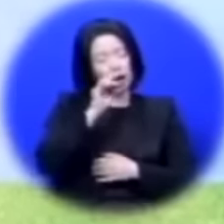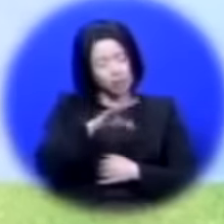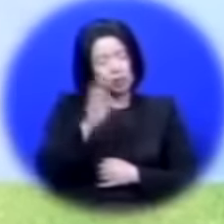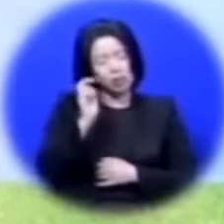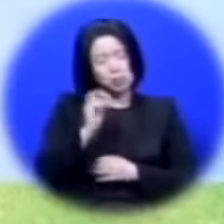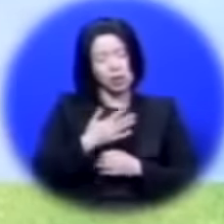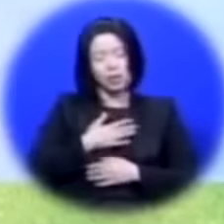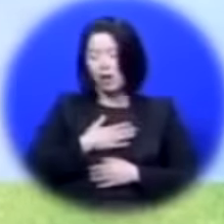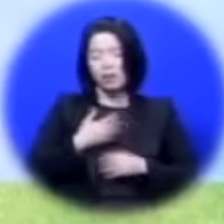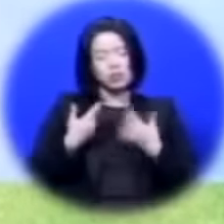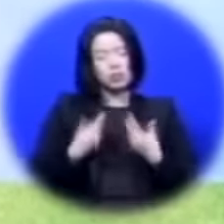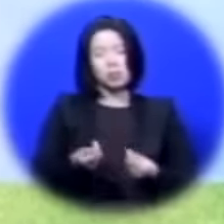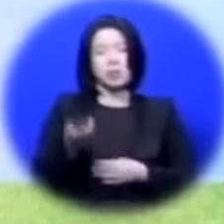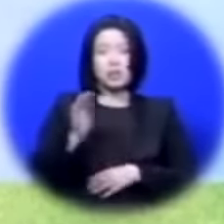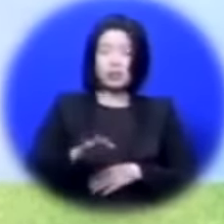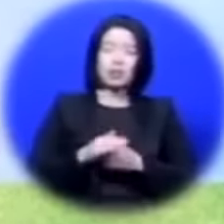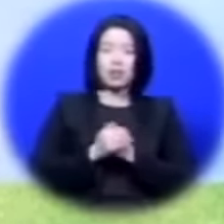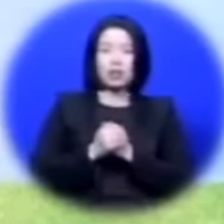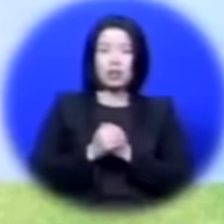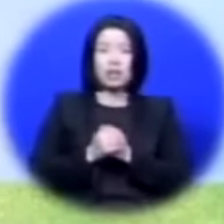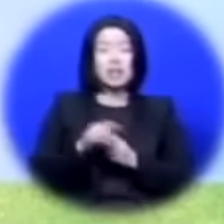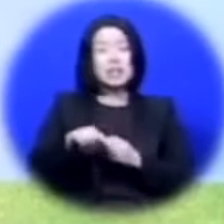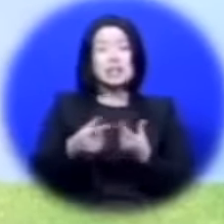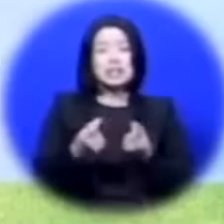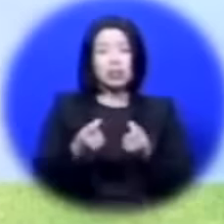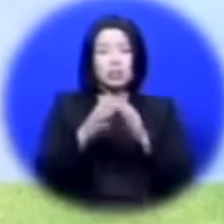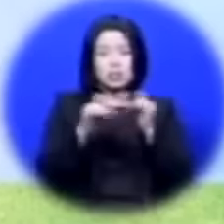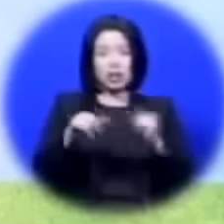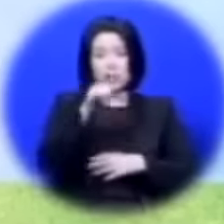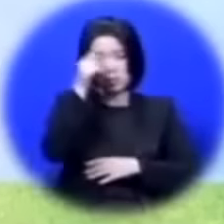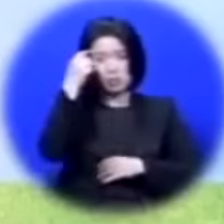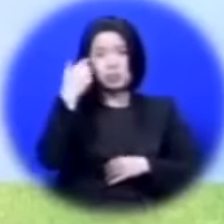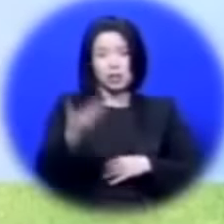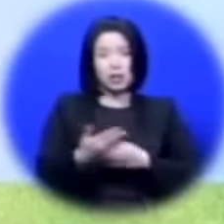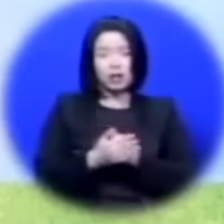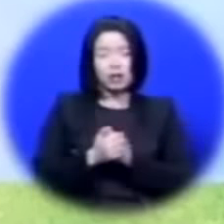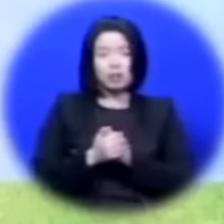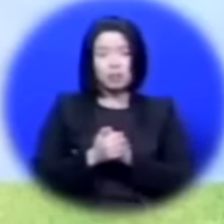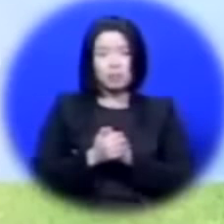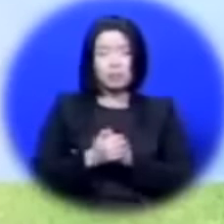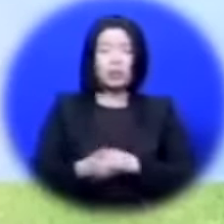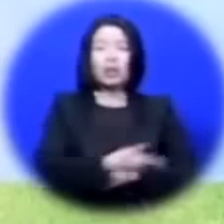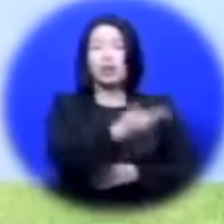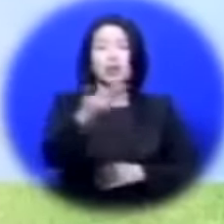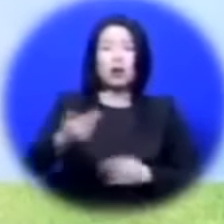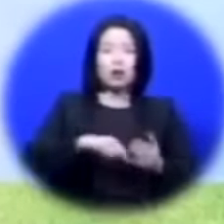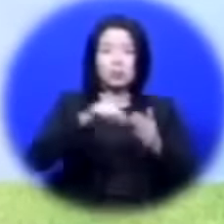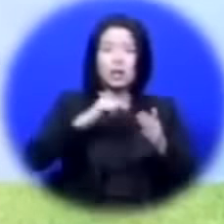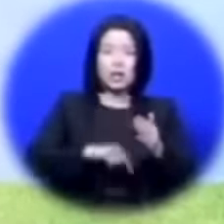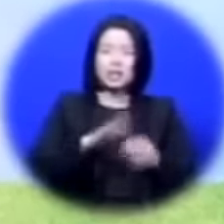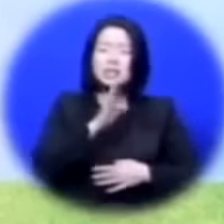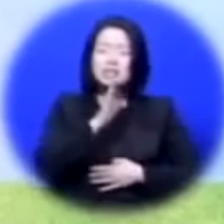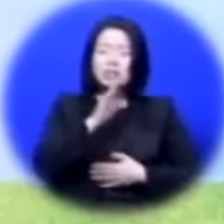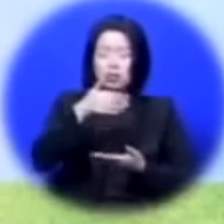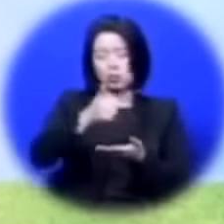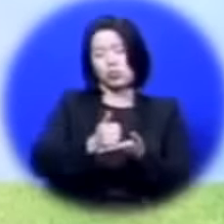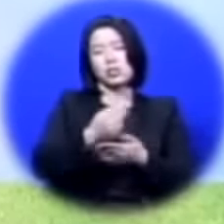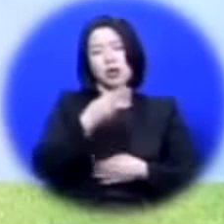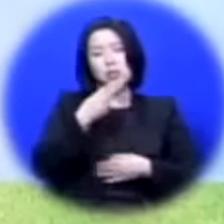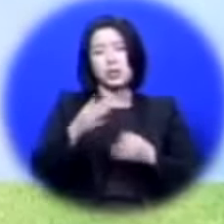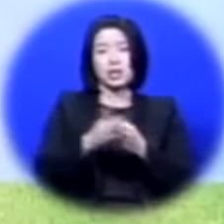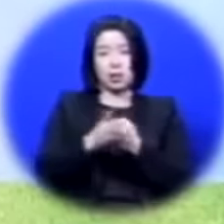나는 절망인 그런 분이 계십니까 여러분 안에 진짜 주인이 없으셔서